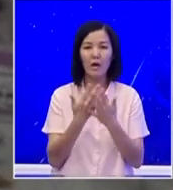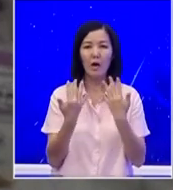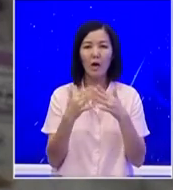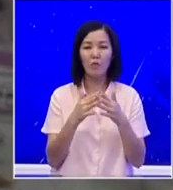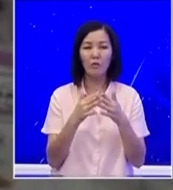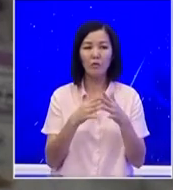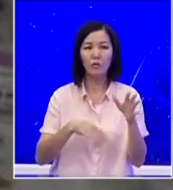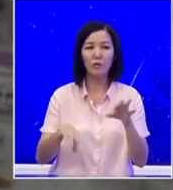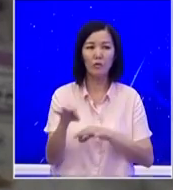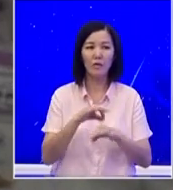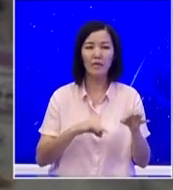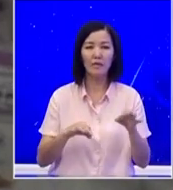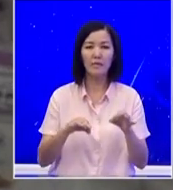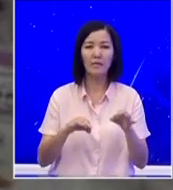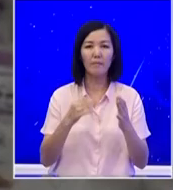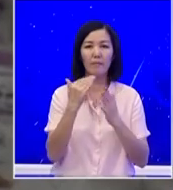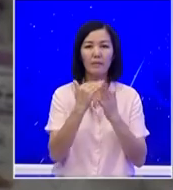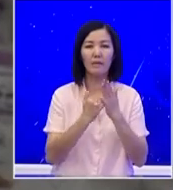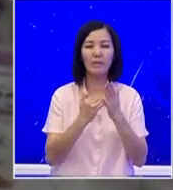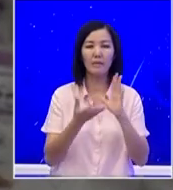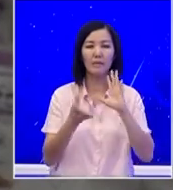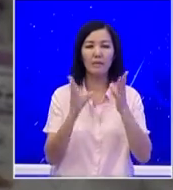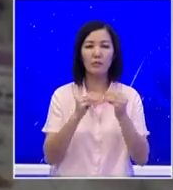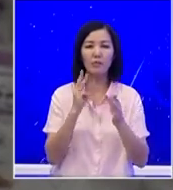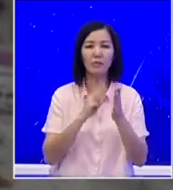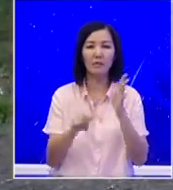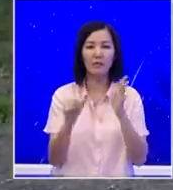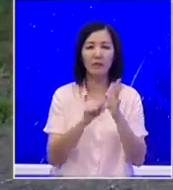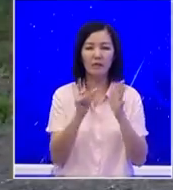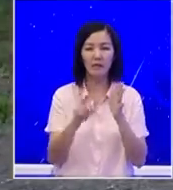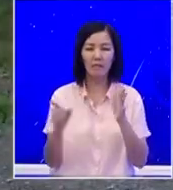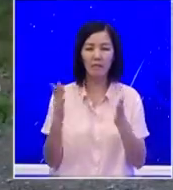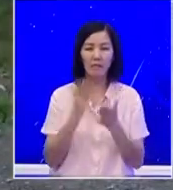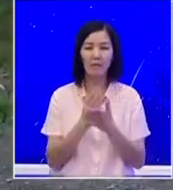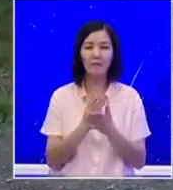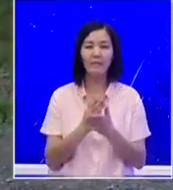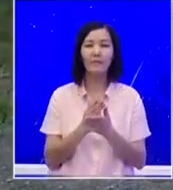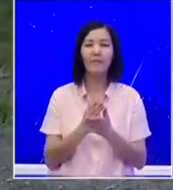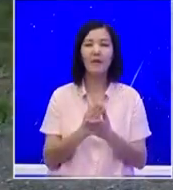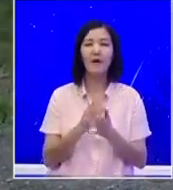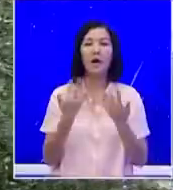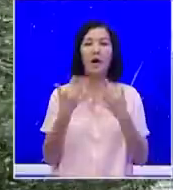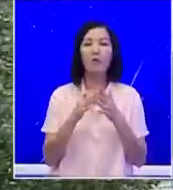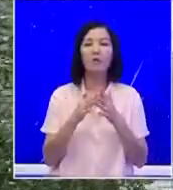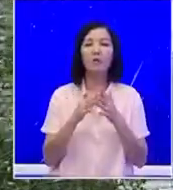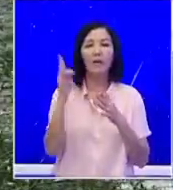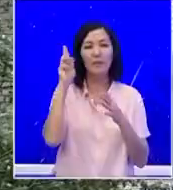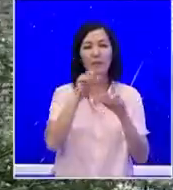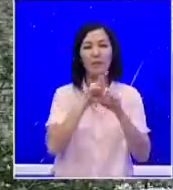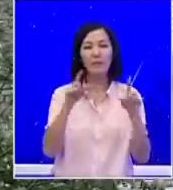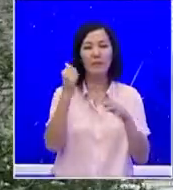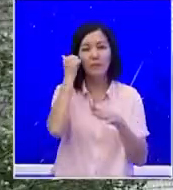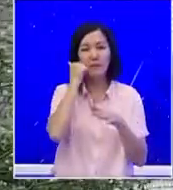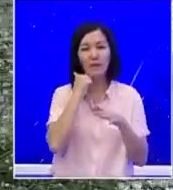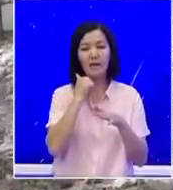ауылдың жол картасы бойынша жұмысқа келген адамдар 86 адам. Ауылдағы безродных мектебі де құлаудың азақ алдында